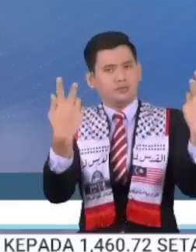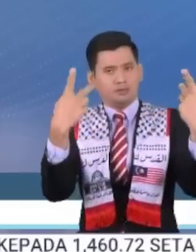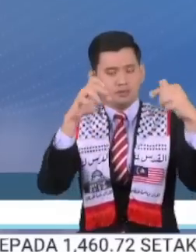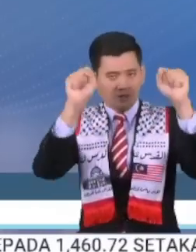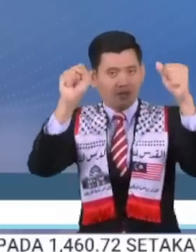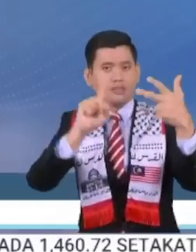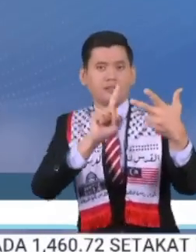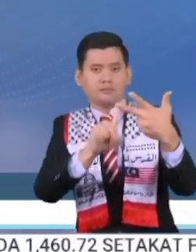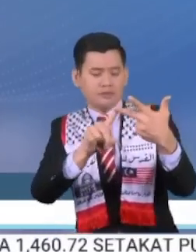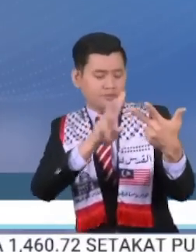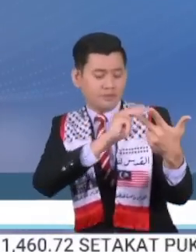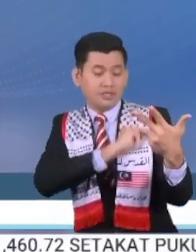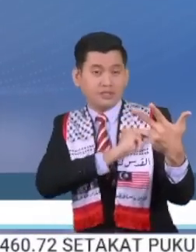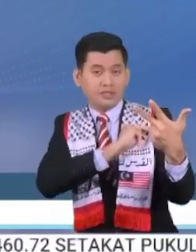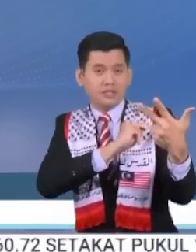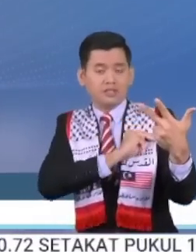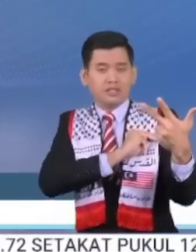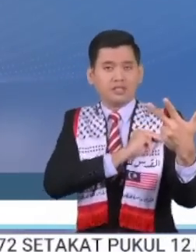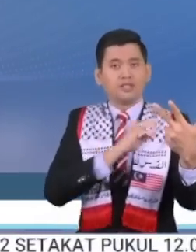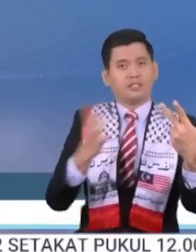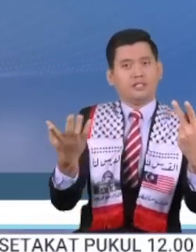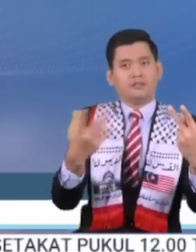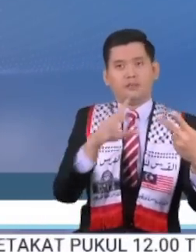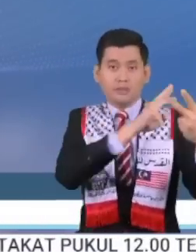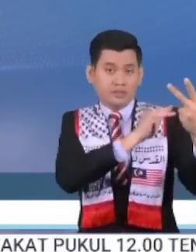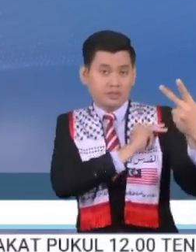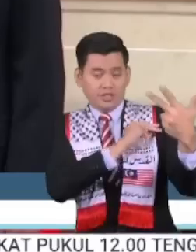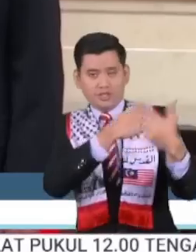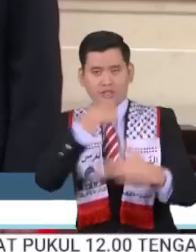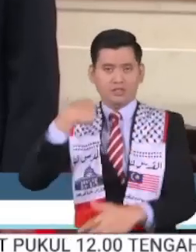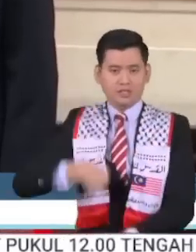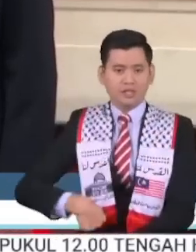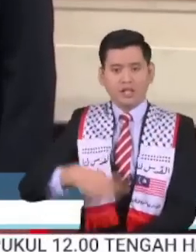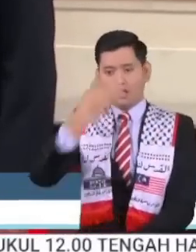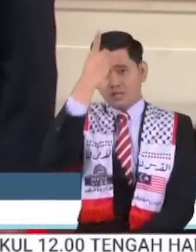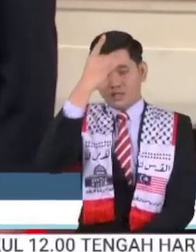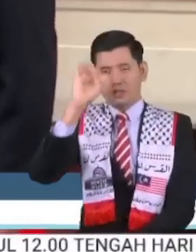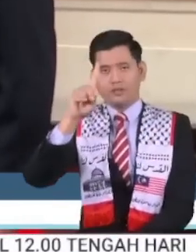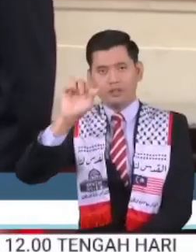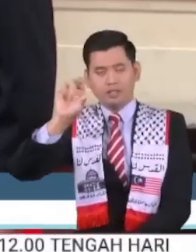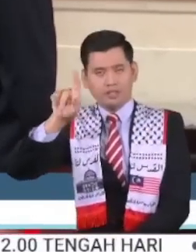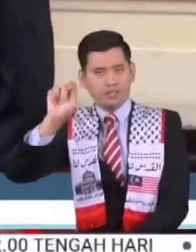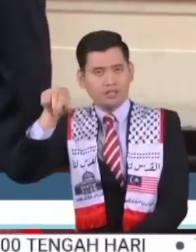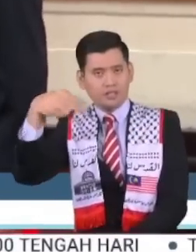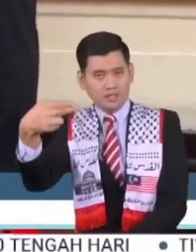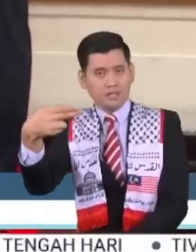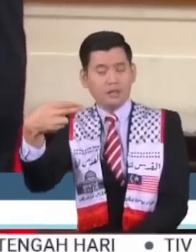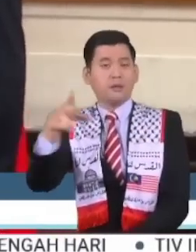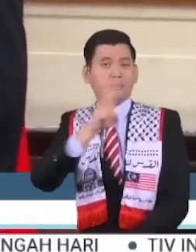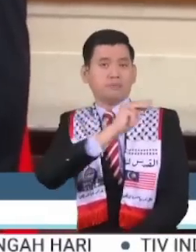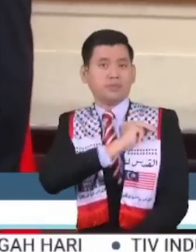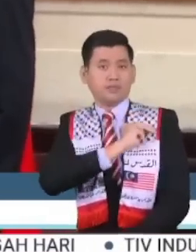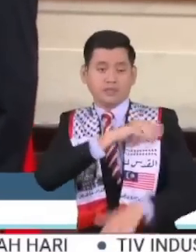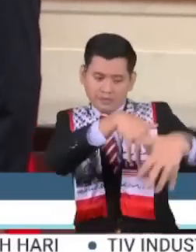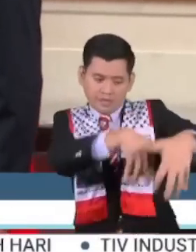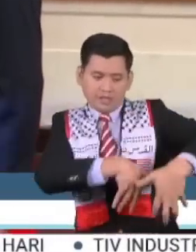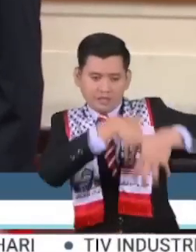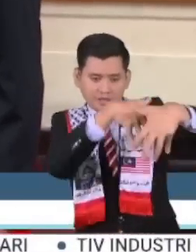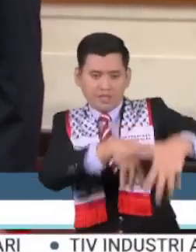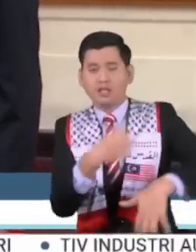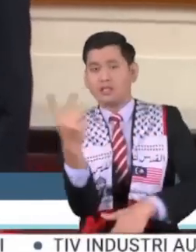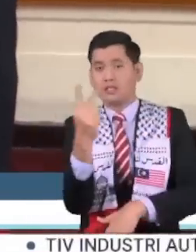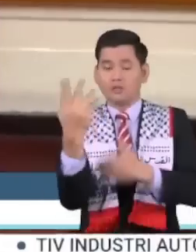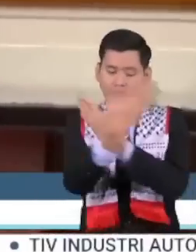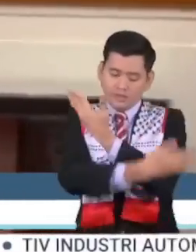Menteri Pentadbiran Kastam Yu Jianhua pagi tadi. Dato' Sri Fadilah yang juga Menteri Perdagangan dan Komoditi berkata kedua-dua negara